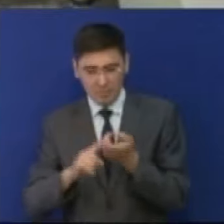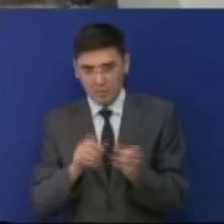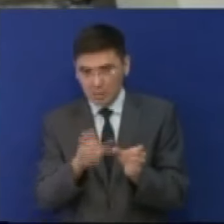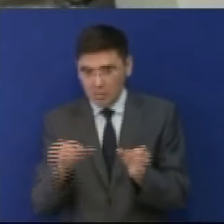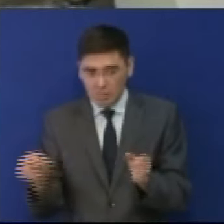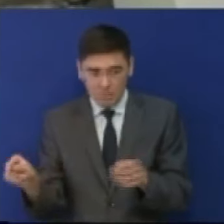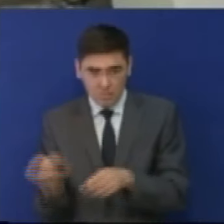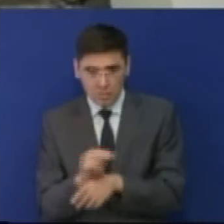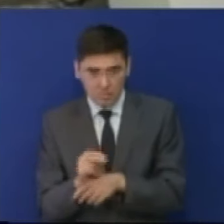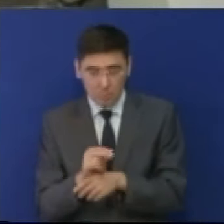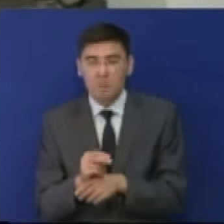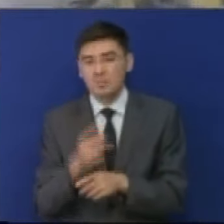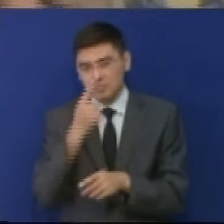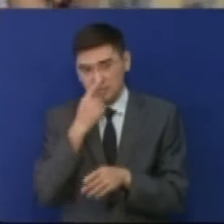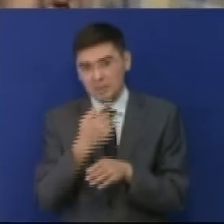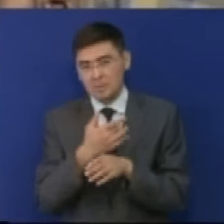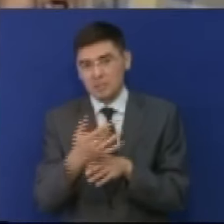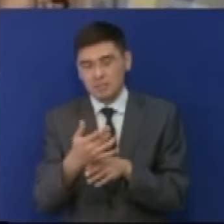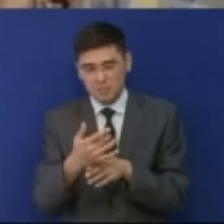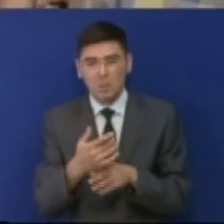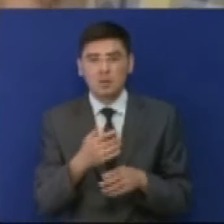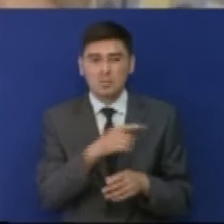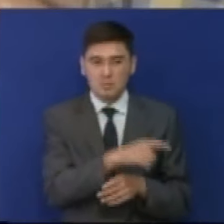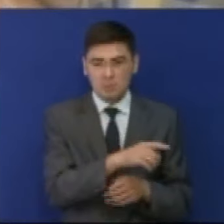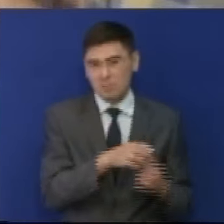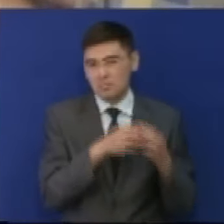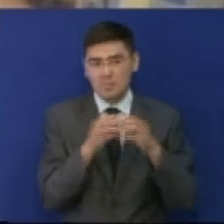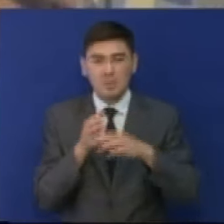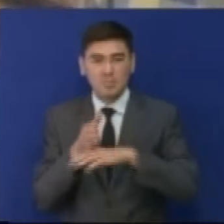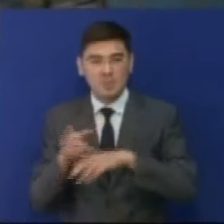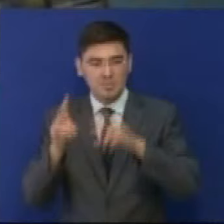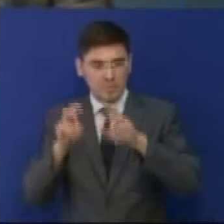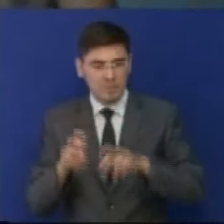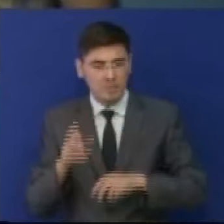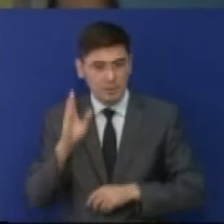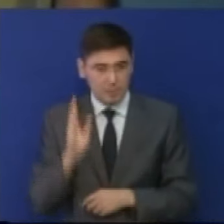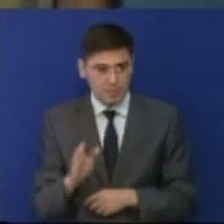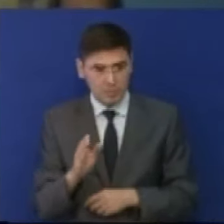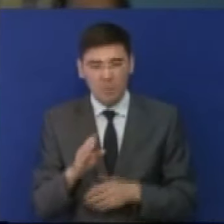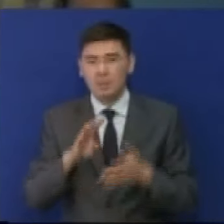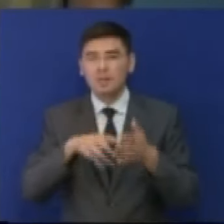группы намерены поднять в ближайшее время. В целом же, согласно графику проведения капитального ремонта, он должен